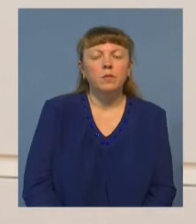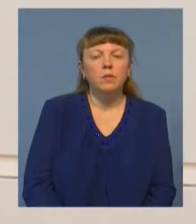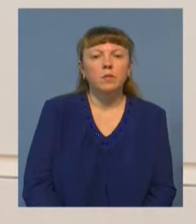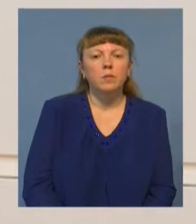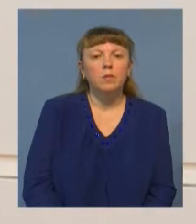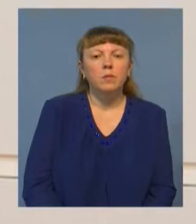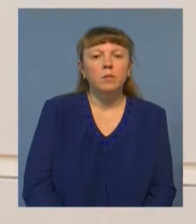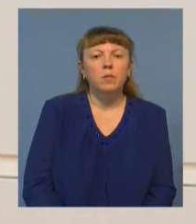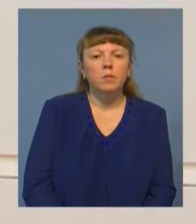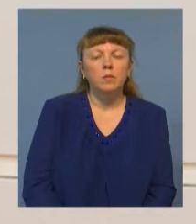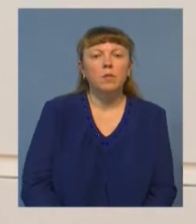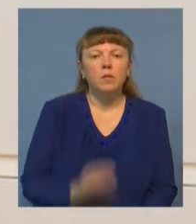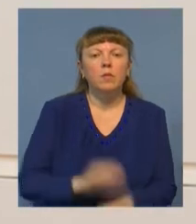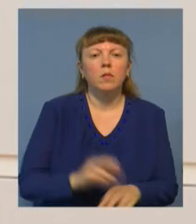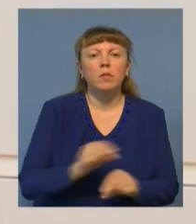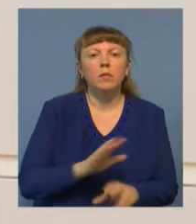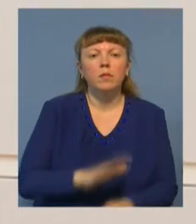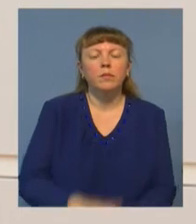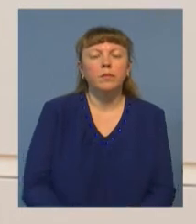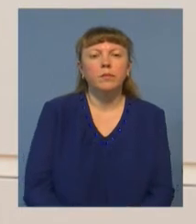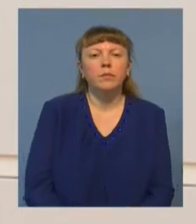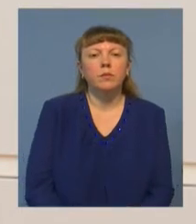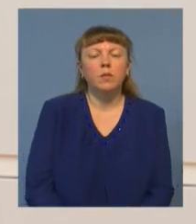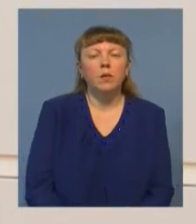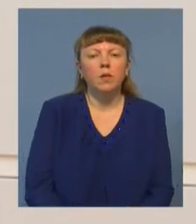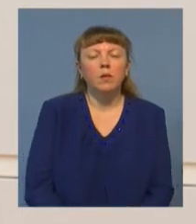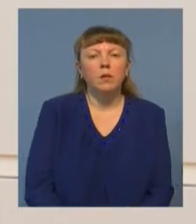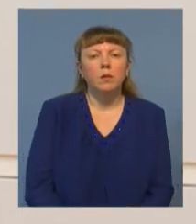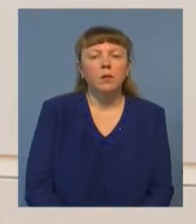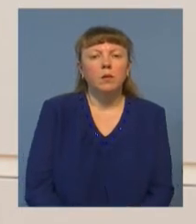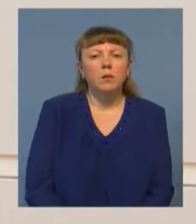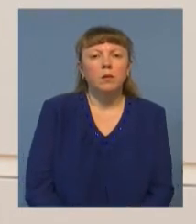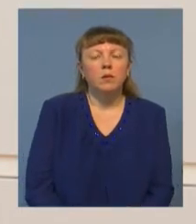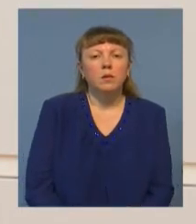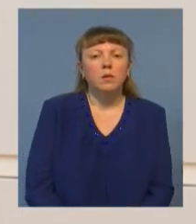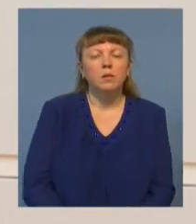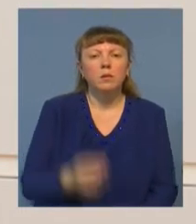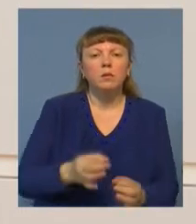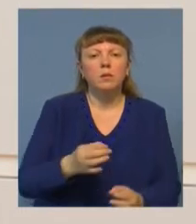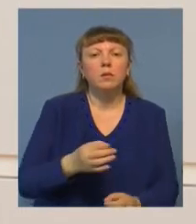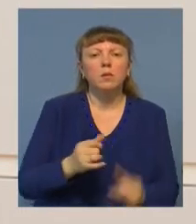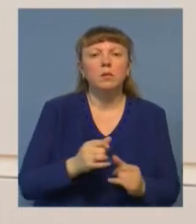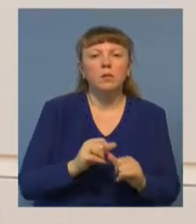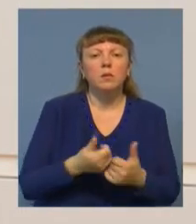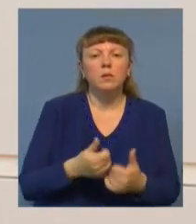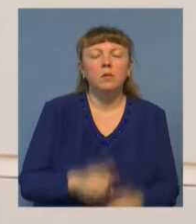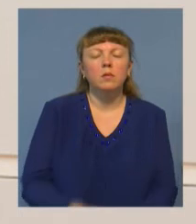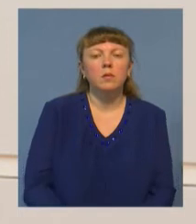Факт несчастного случая также устанавливается в судебном порядке. Факт развода,